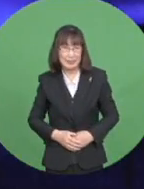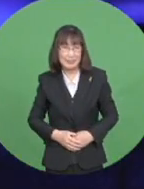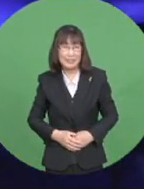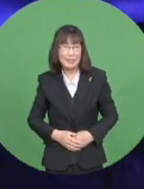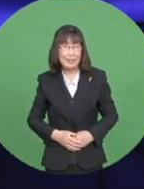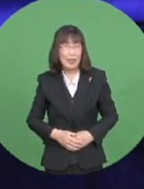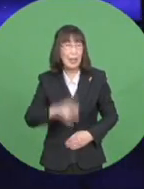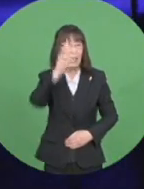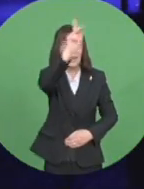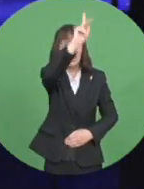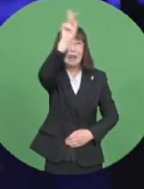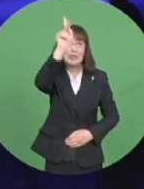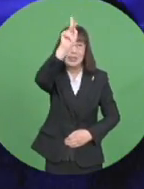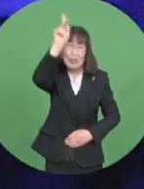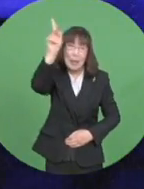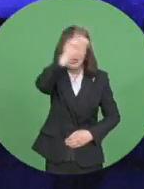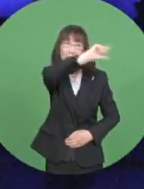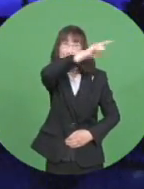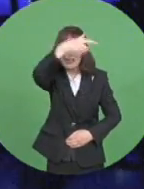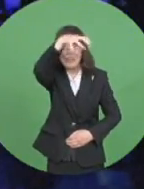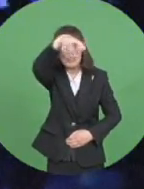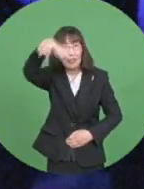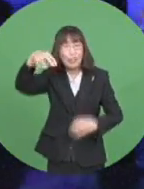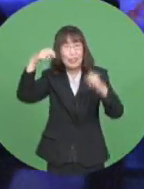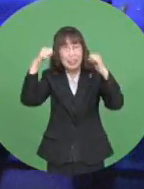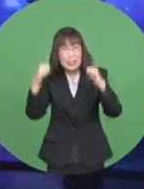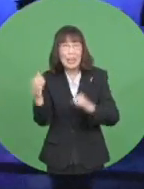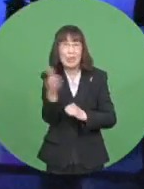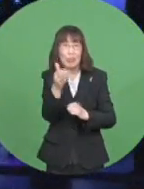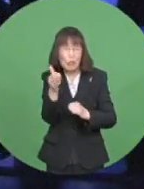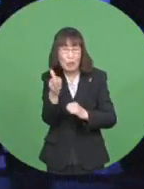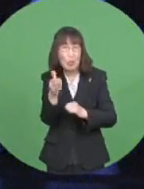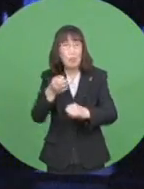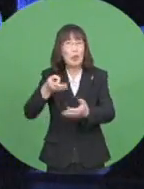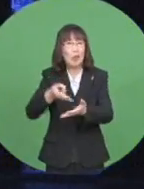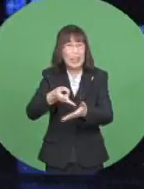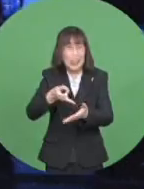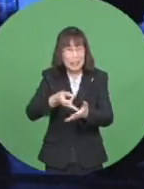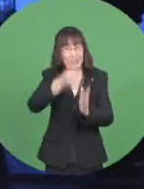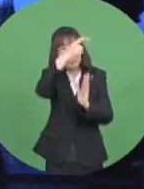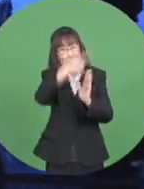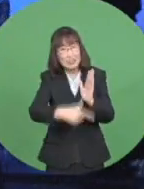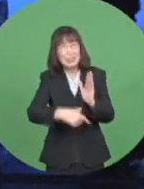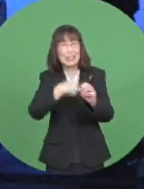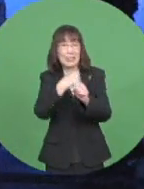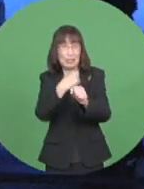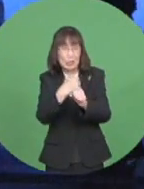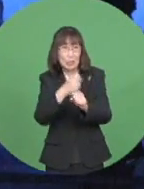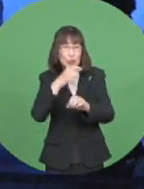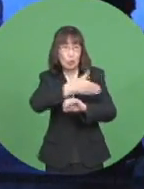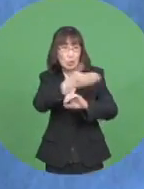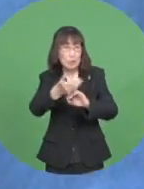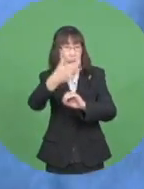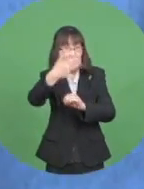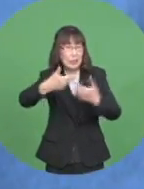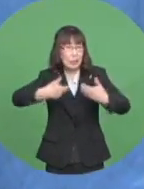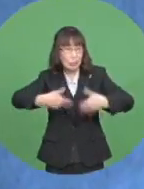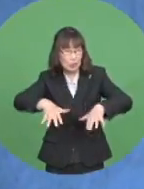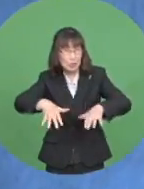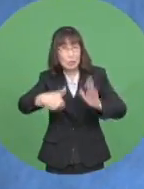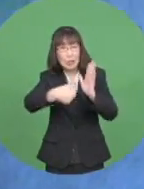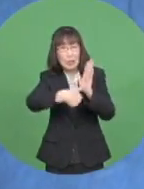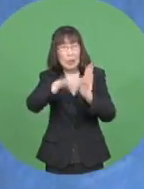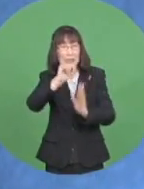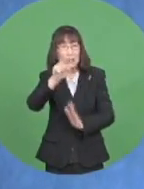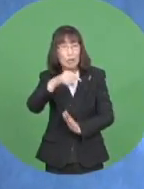まだ神様が至る所にいた頃の物語と題されたこの作品は、徳島市出身の猪子俊之さんが